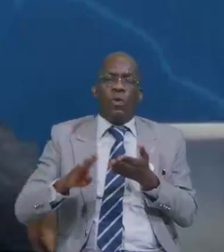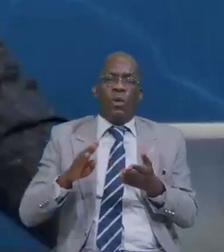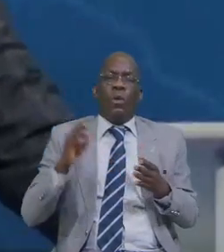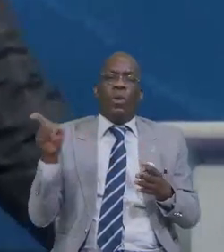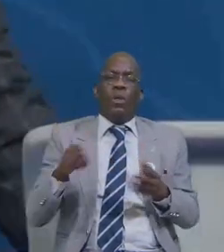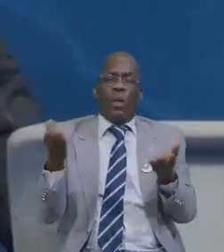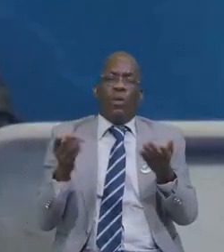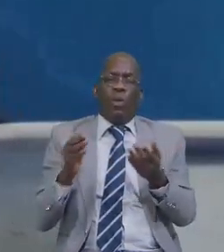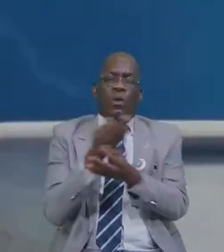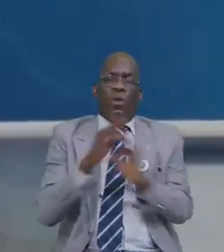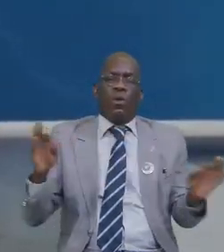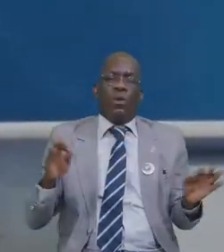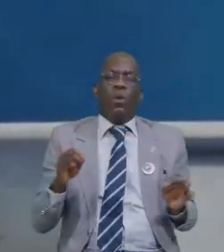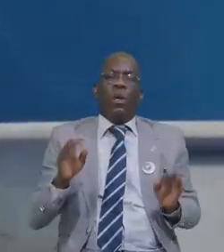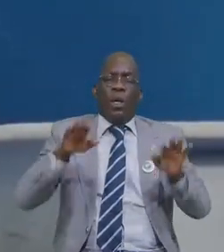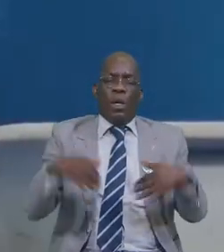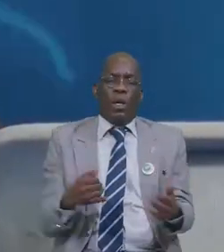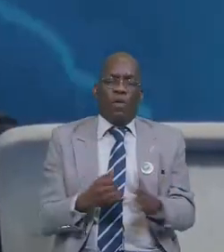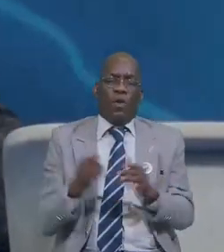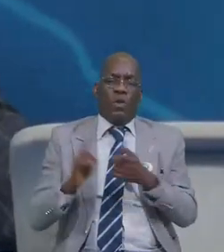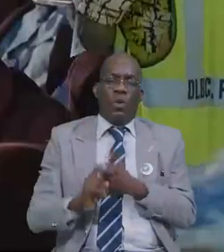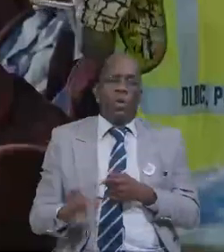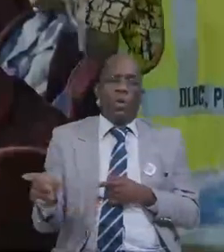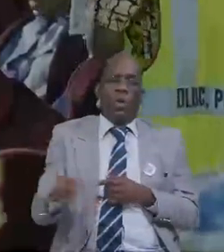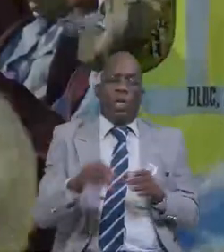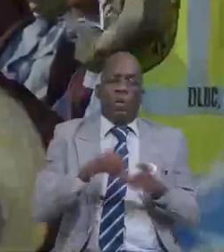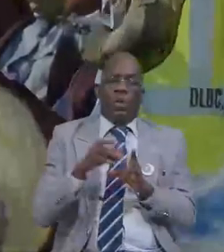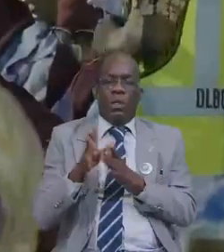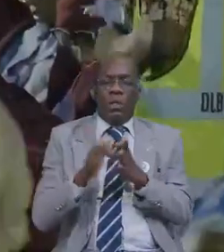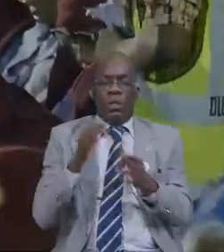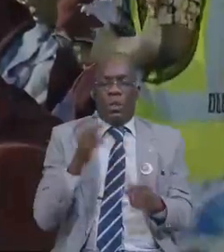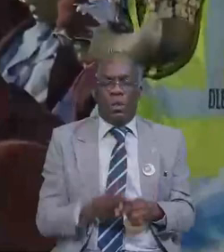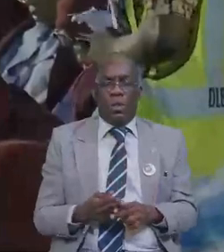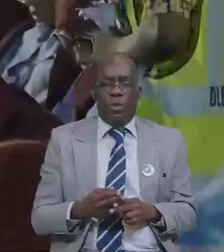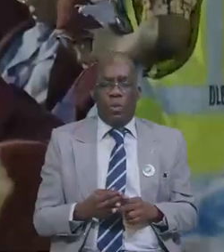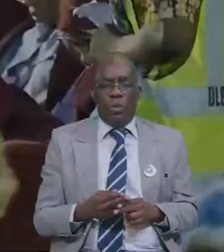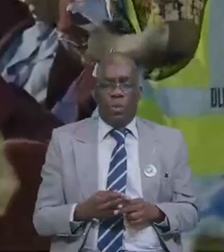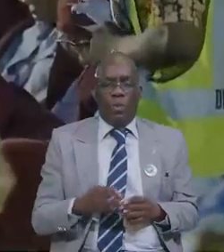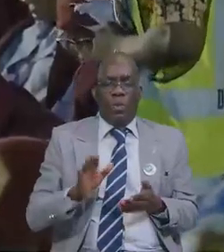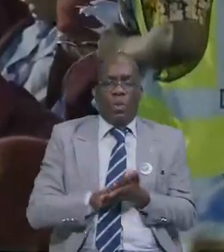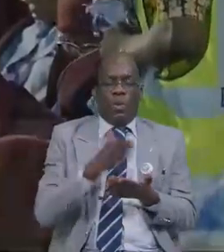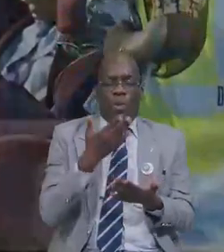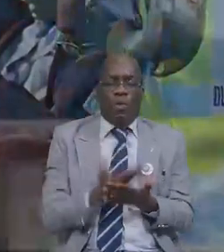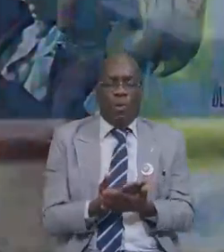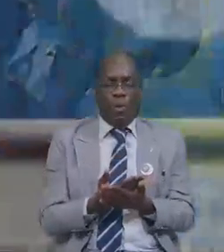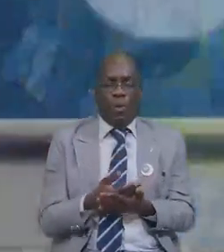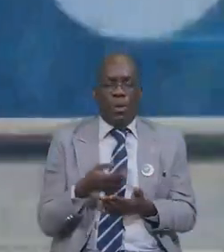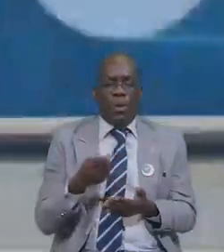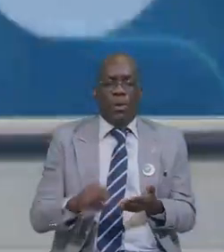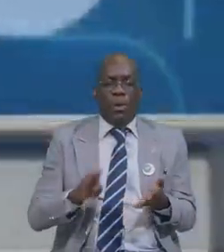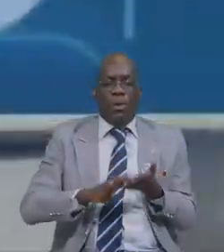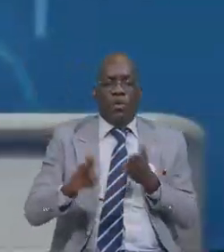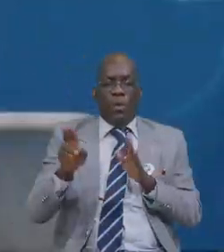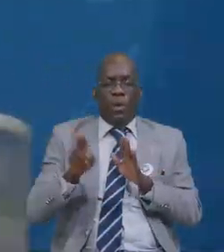Ils veulent le salut. Donne-leur au nom de Jésus. Confirme